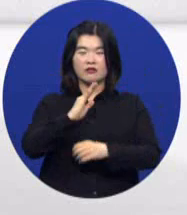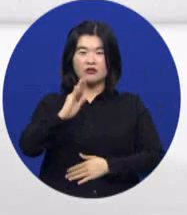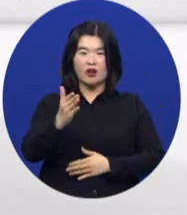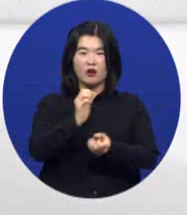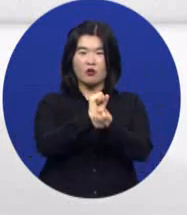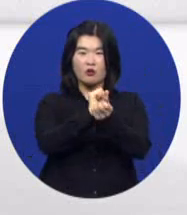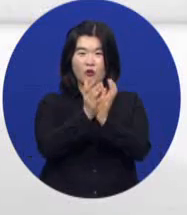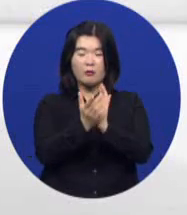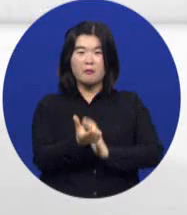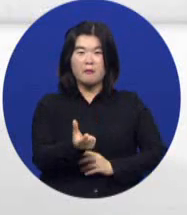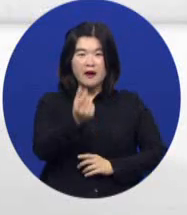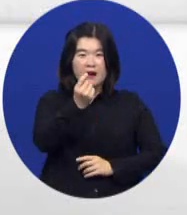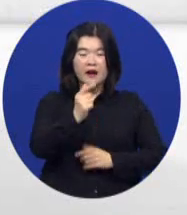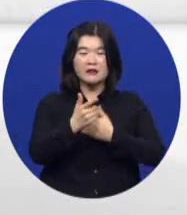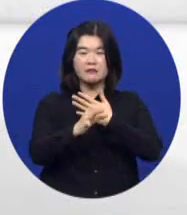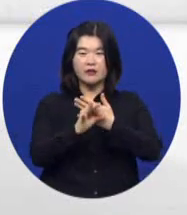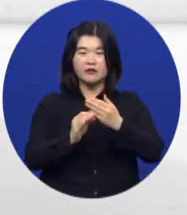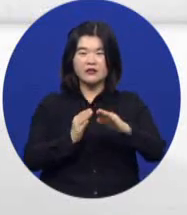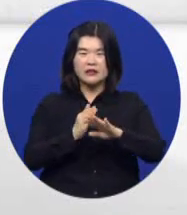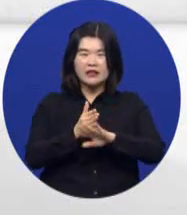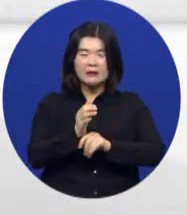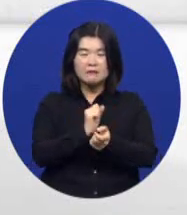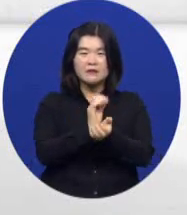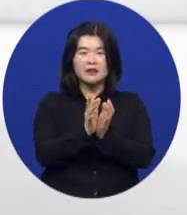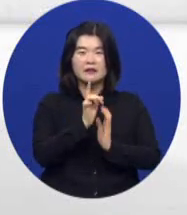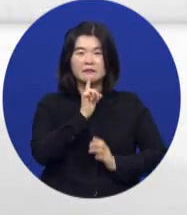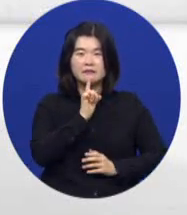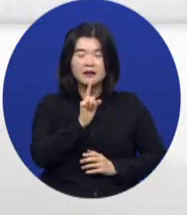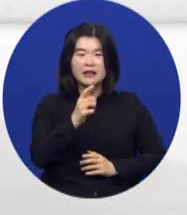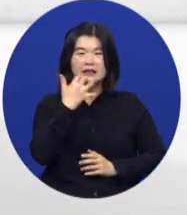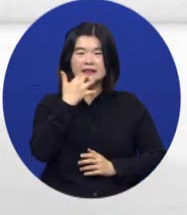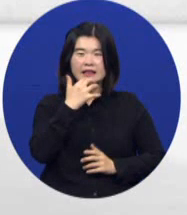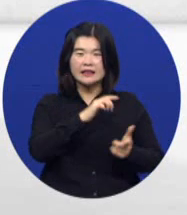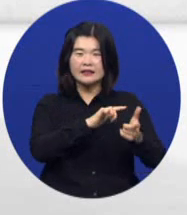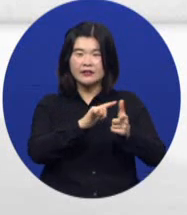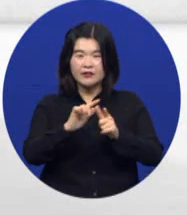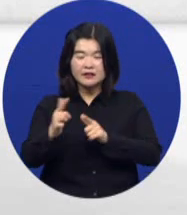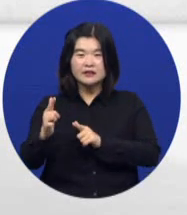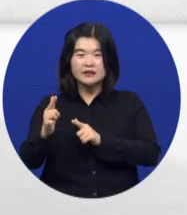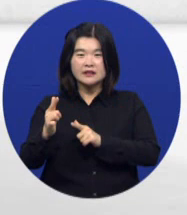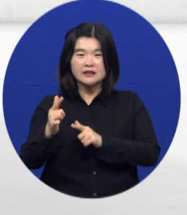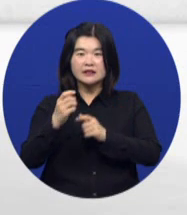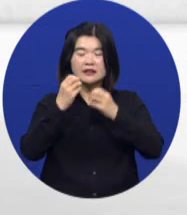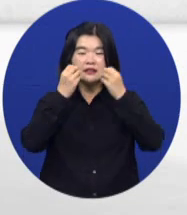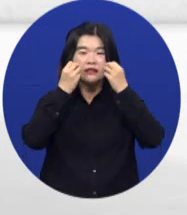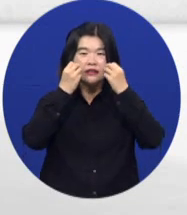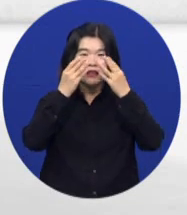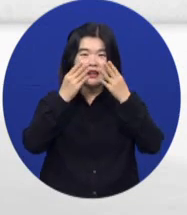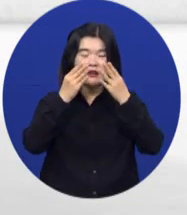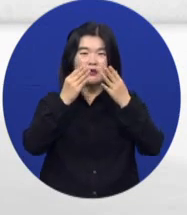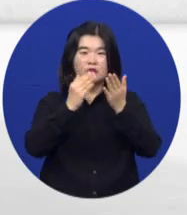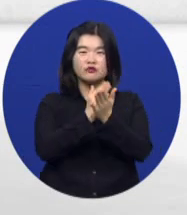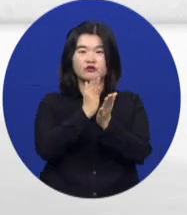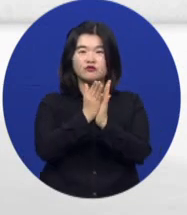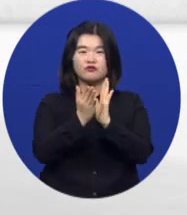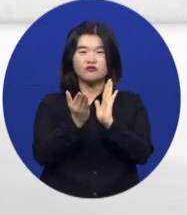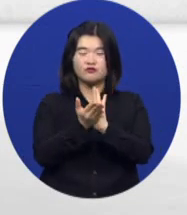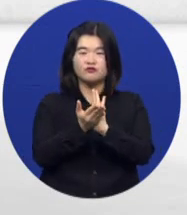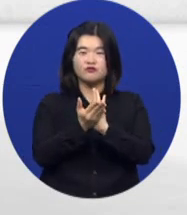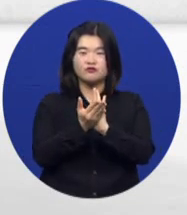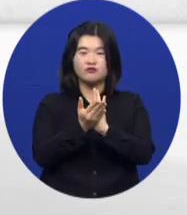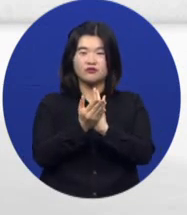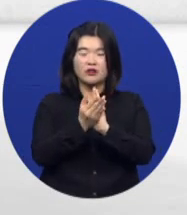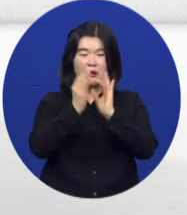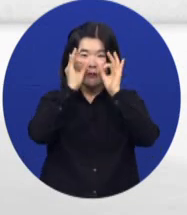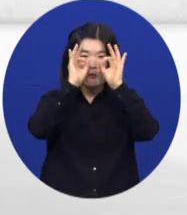꽃이 일찍 피는 것, 다소 늦게 피는 것, 색깔의 다양성, 새로운 품종을